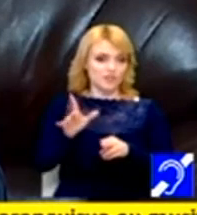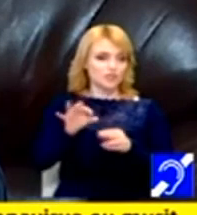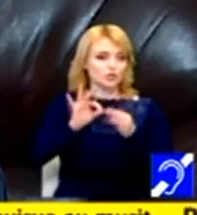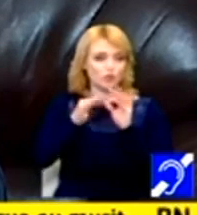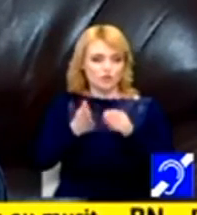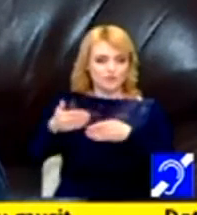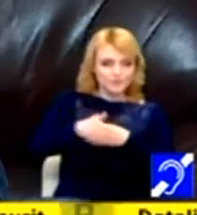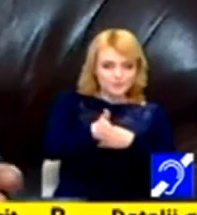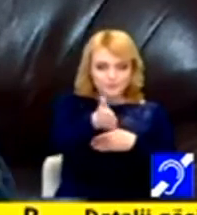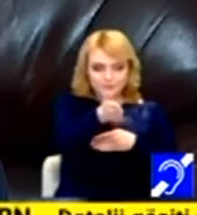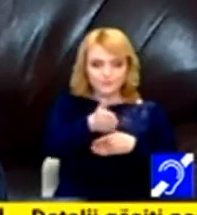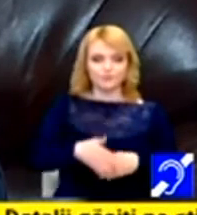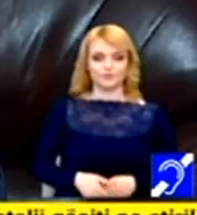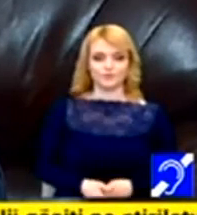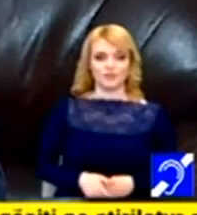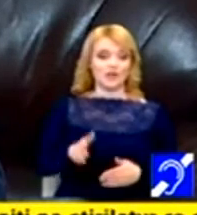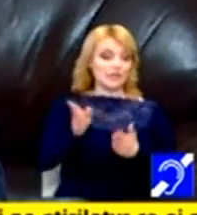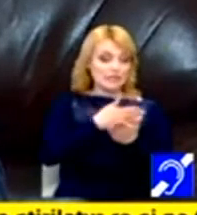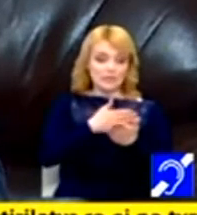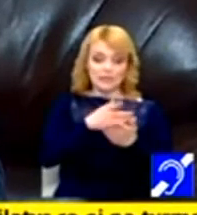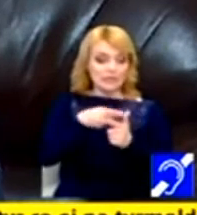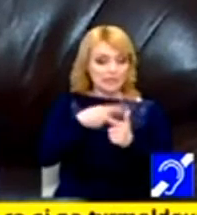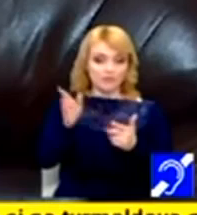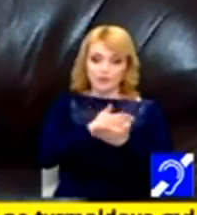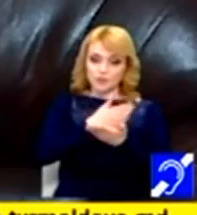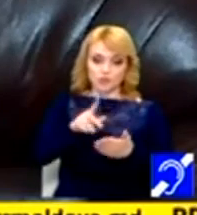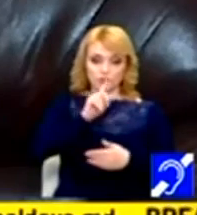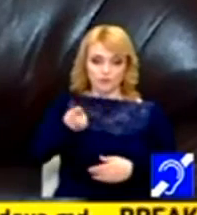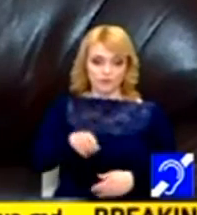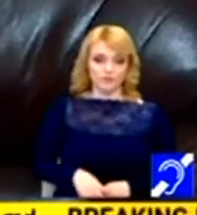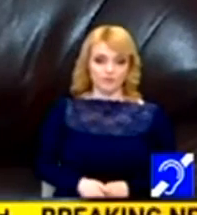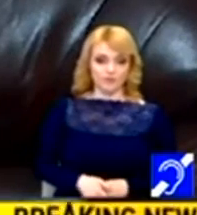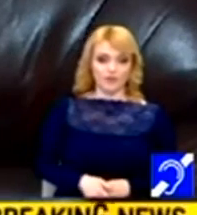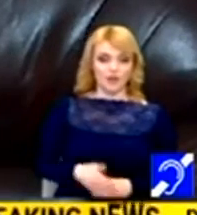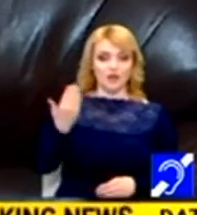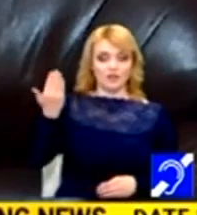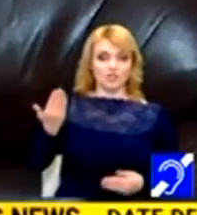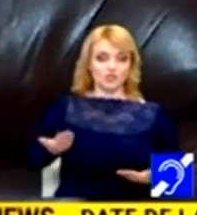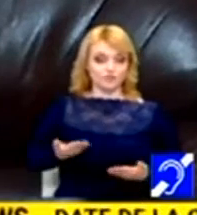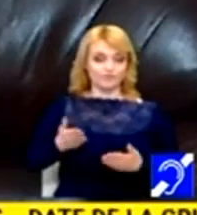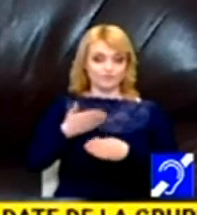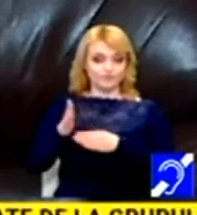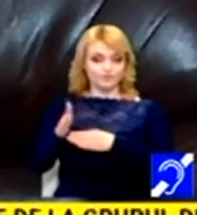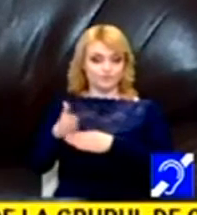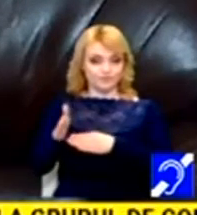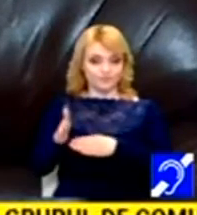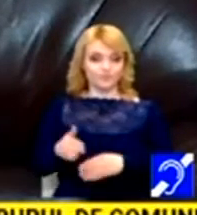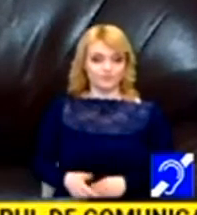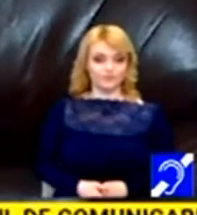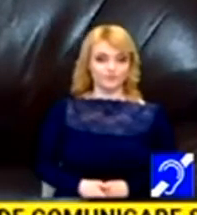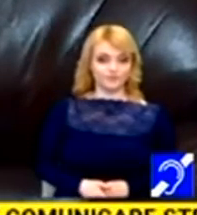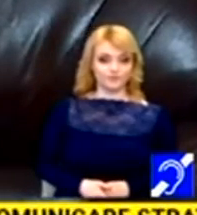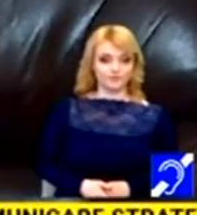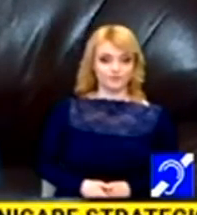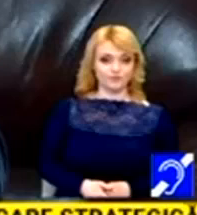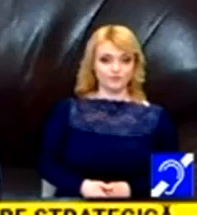marginale, în general să nu mai fie. Probabil soarta lor va trebui gestionată separat, pornind și de la componenta umană, că